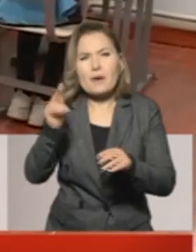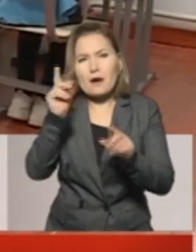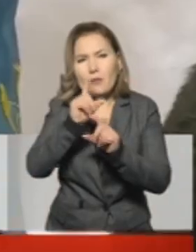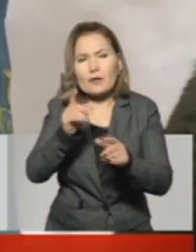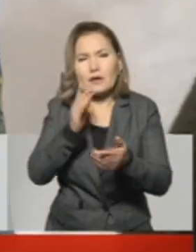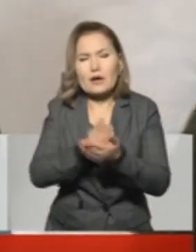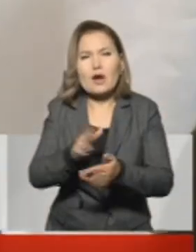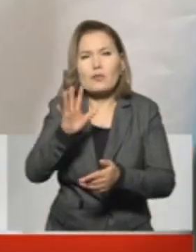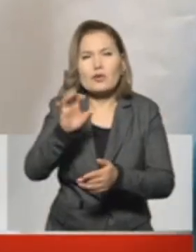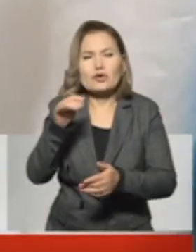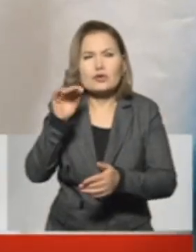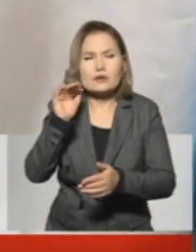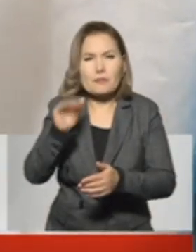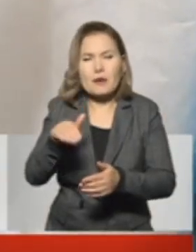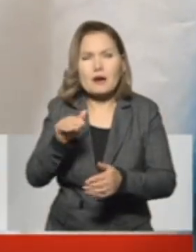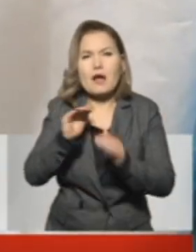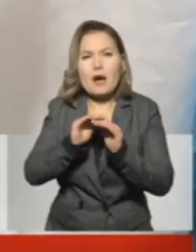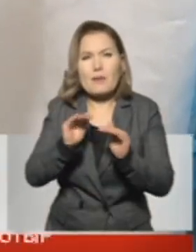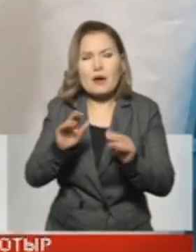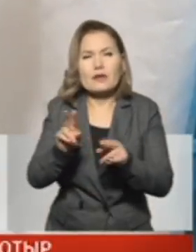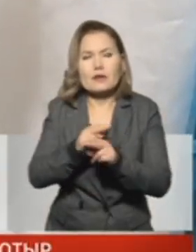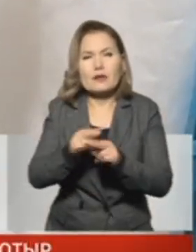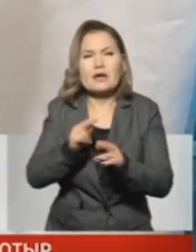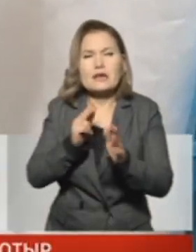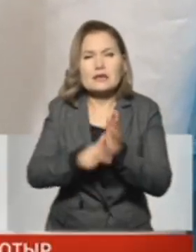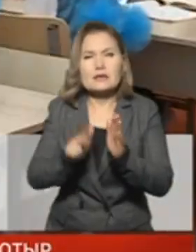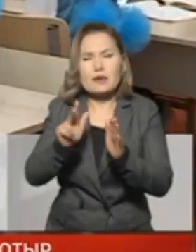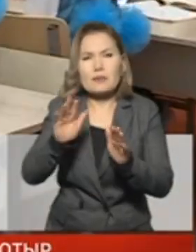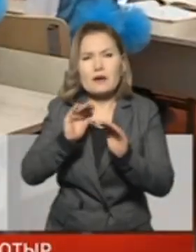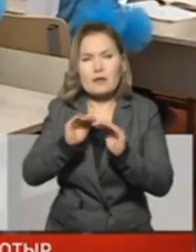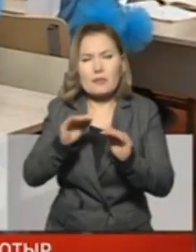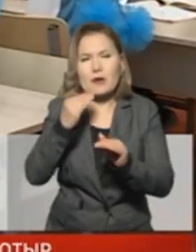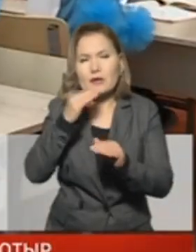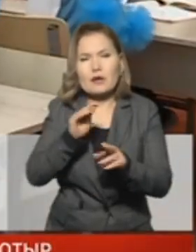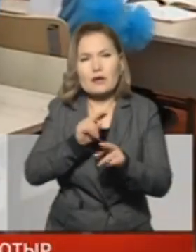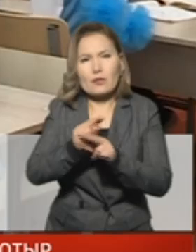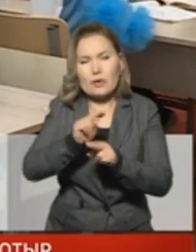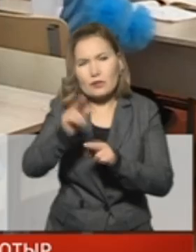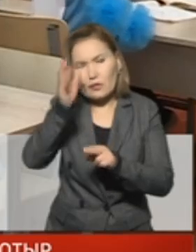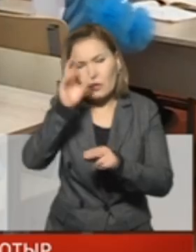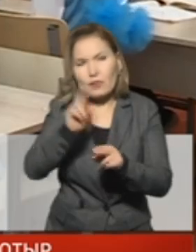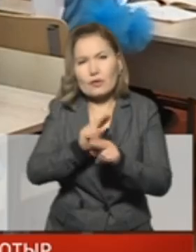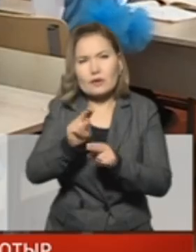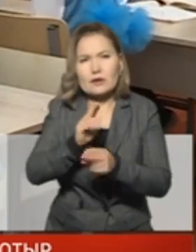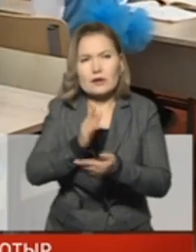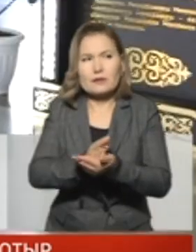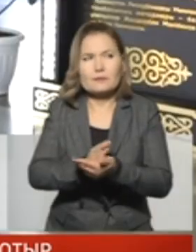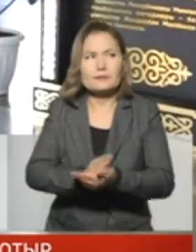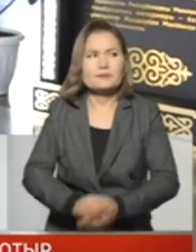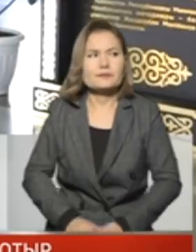бар. 500 мыңнан аса балаға 85 мың педагог сапалы білім саналы тәрбие беріп келеді.